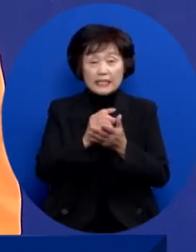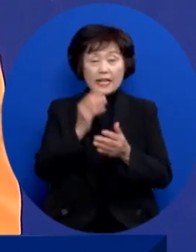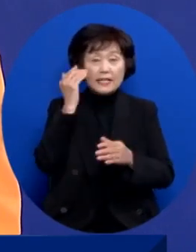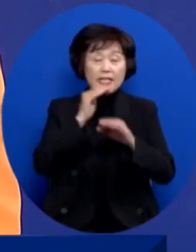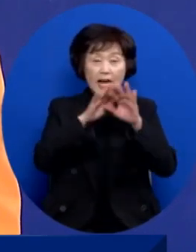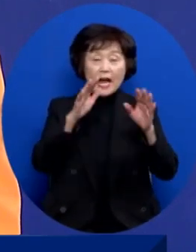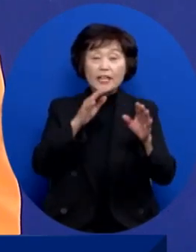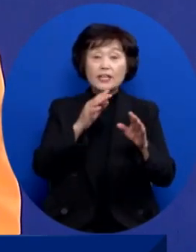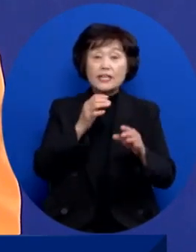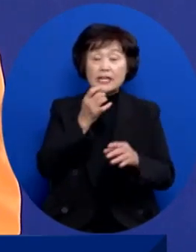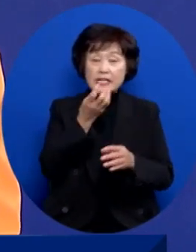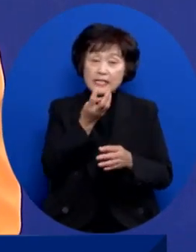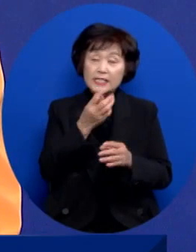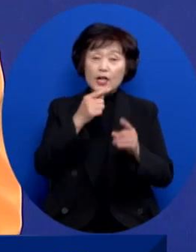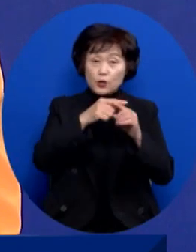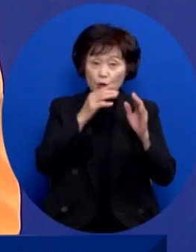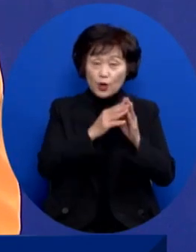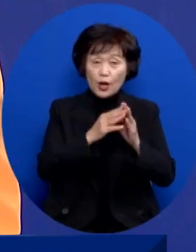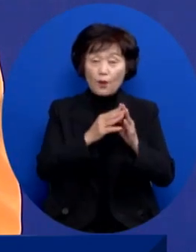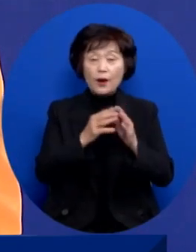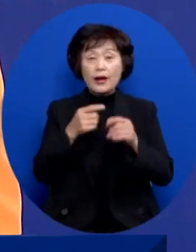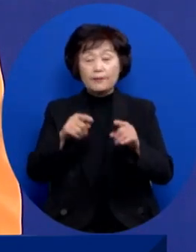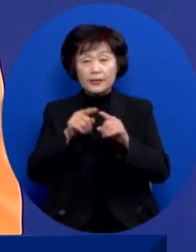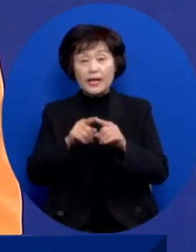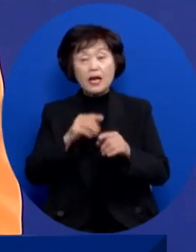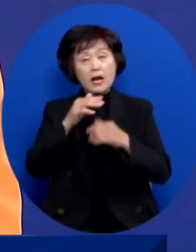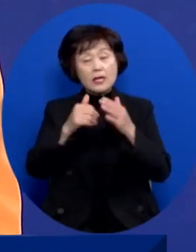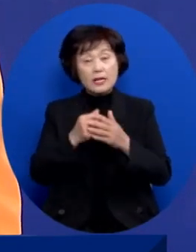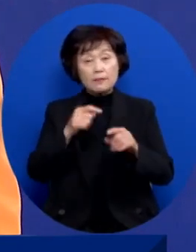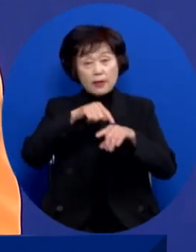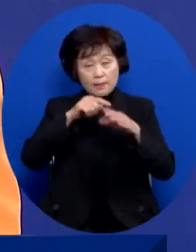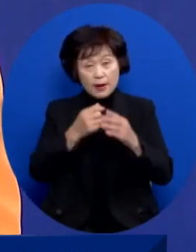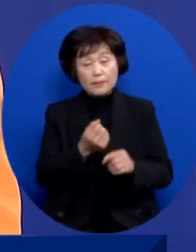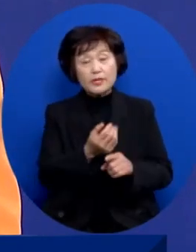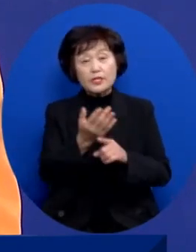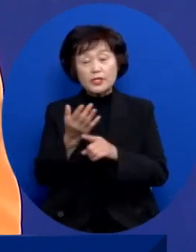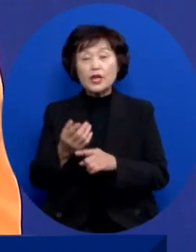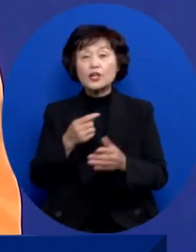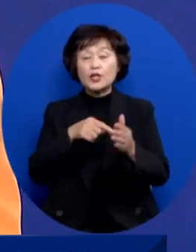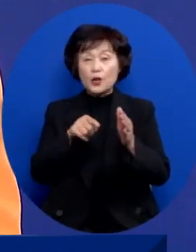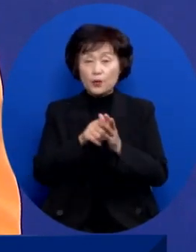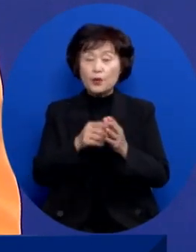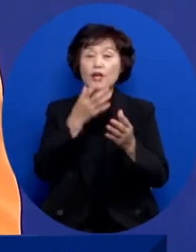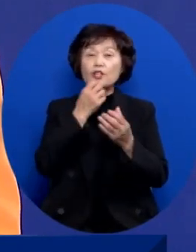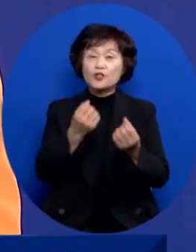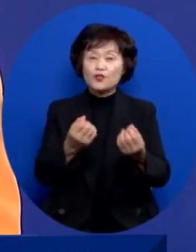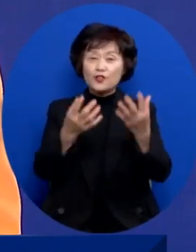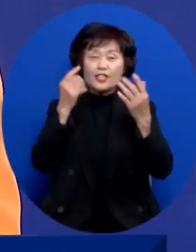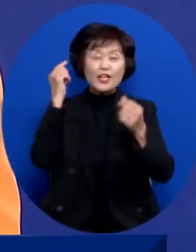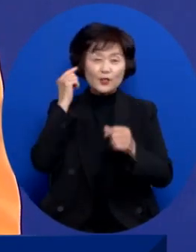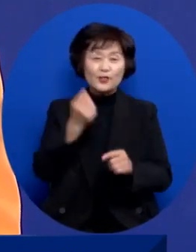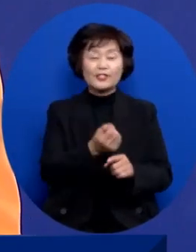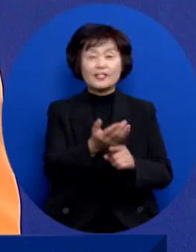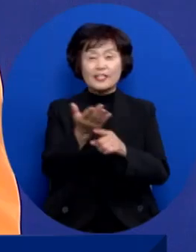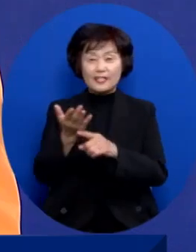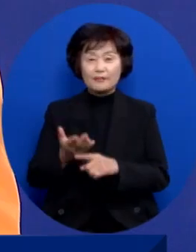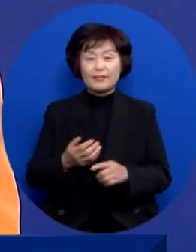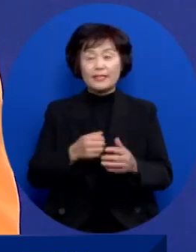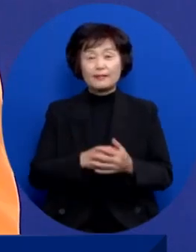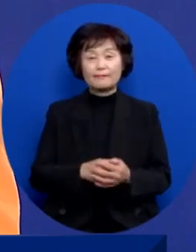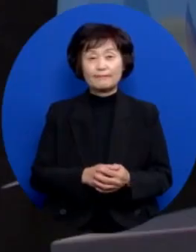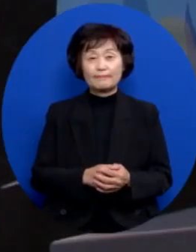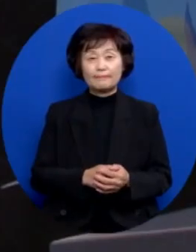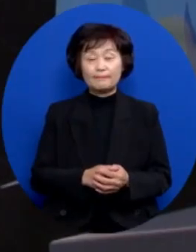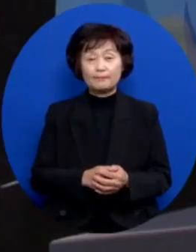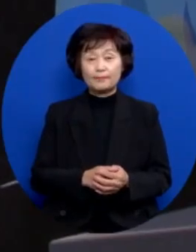공동체가 자선음악회를 열었습니다. 하나님의 마음을 전하고 나누는 심부름 찬양축제 현장을 이가영 기자가 다녀왔습니다.